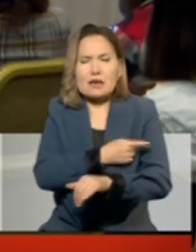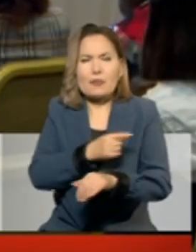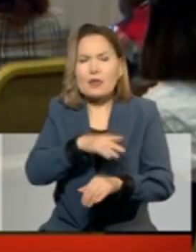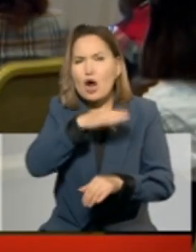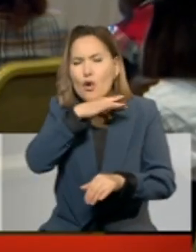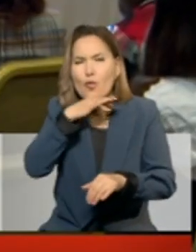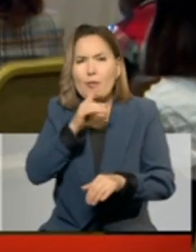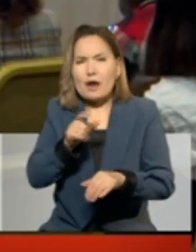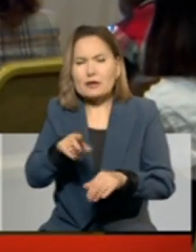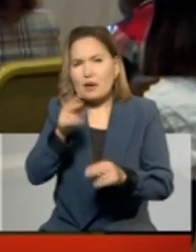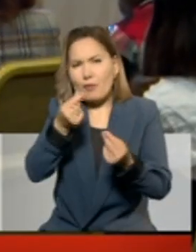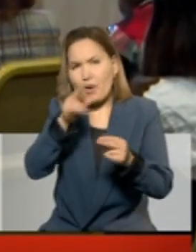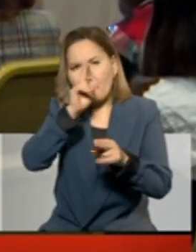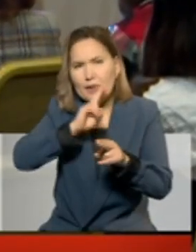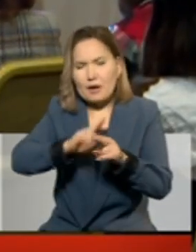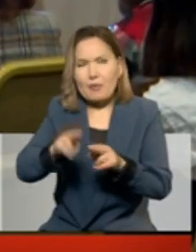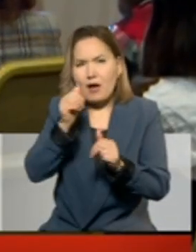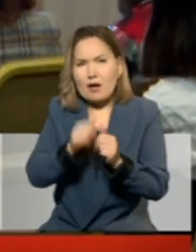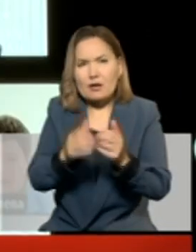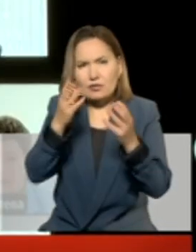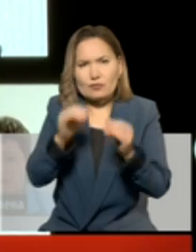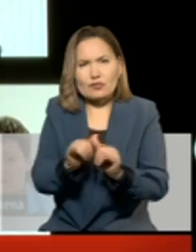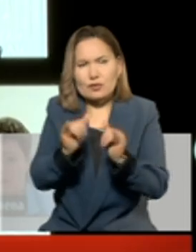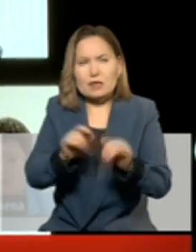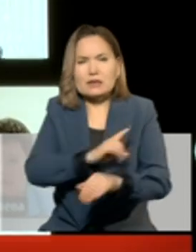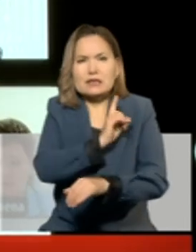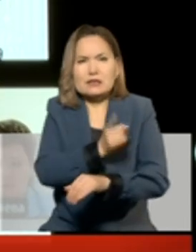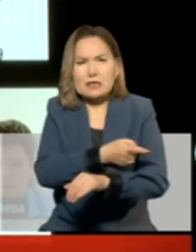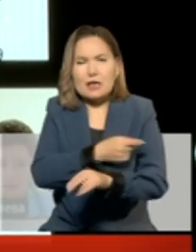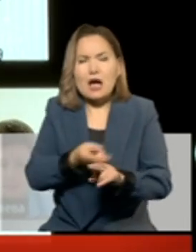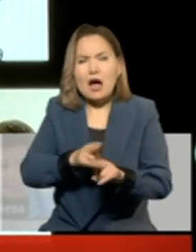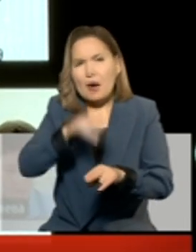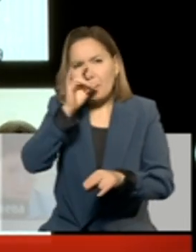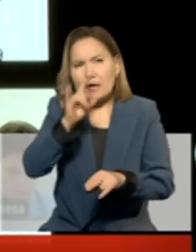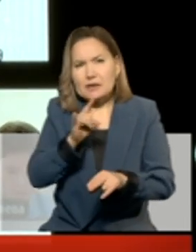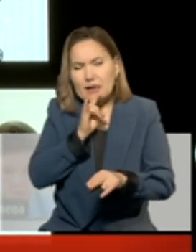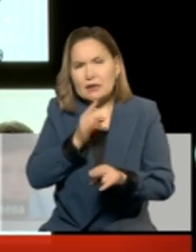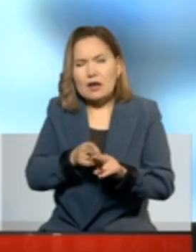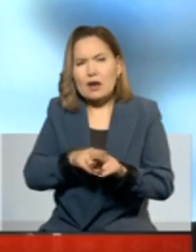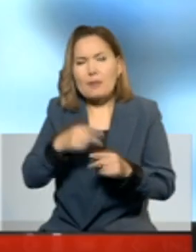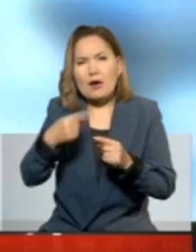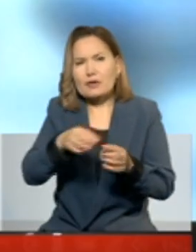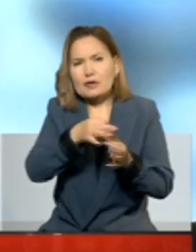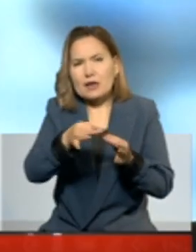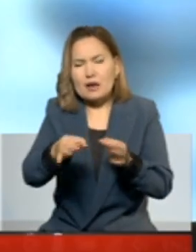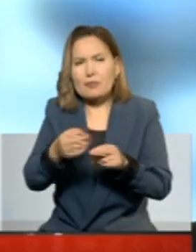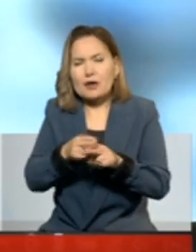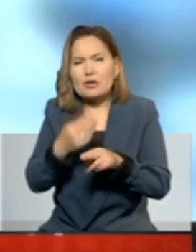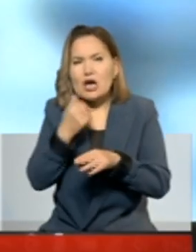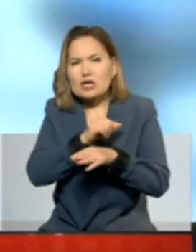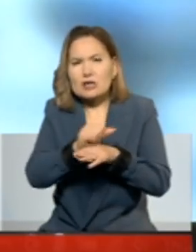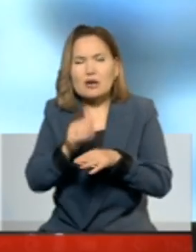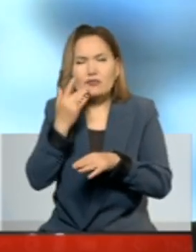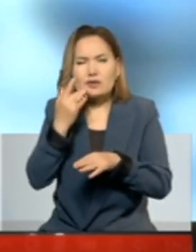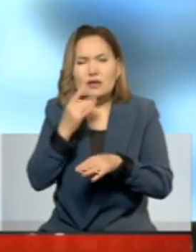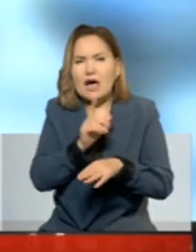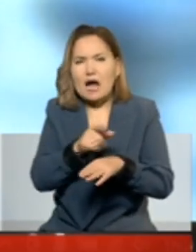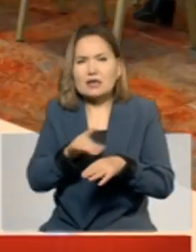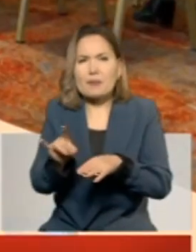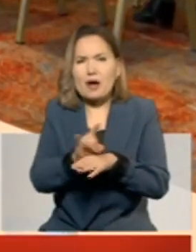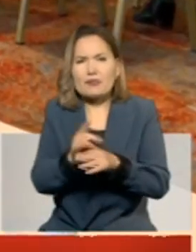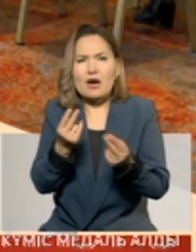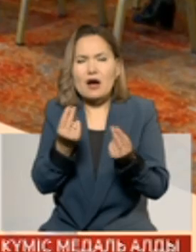соғып қалатындардың қатары да күн сайын артып жатыр. Алаяқтар тек Қазақстанда емес, одан да тыс жерлерде әрекет еткендіктен, бұл қылмыс